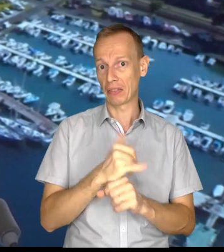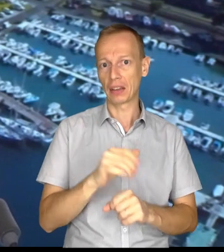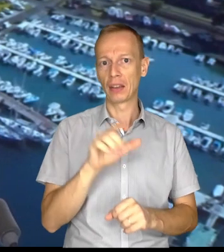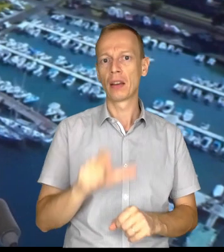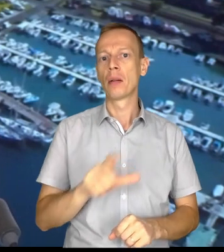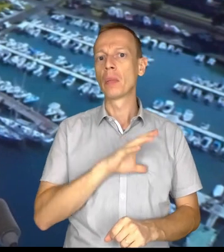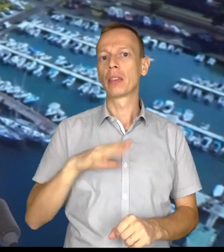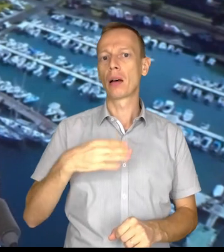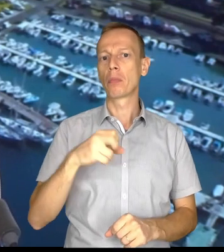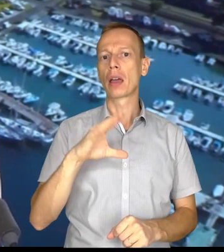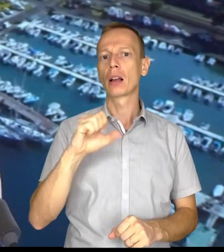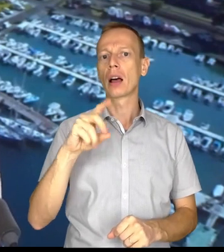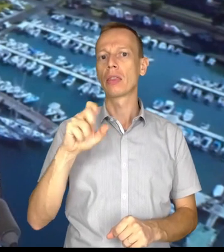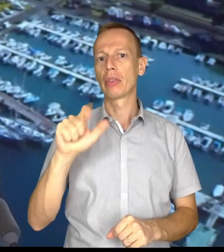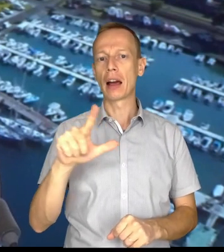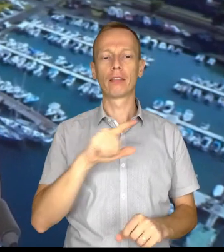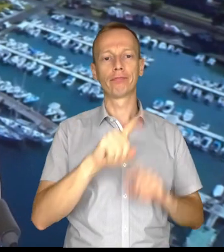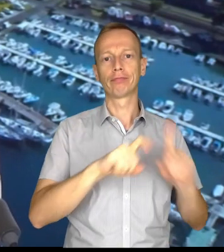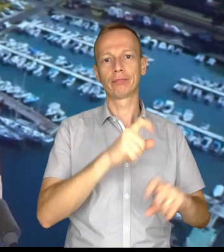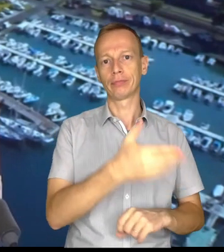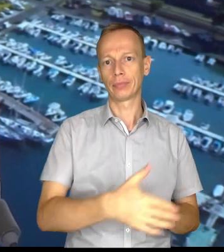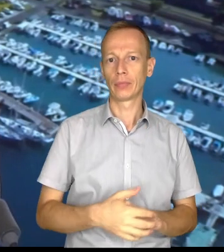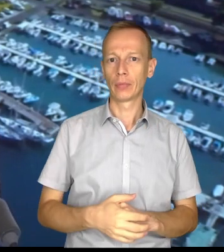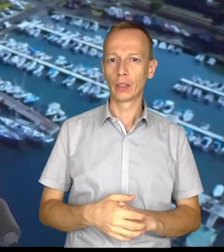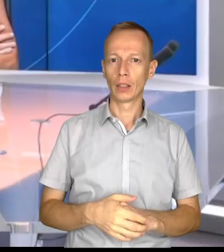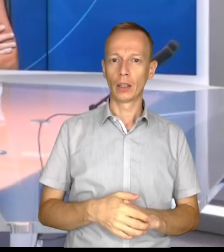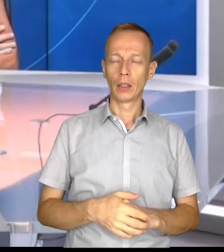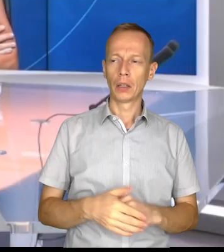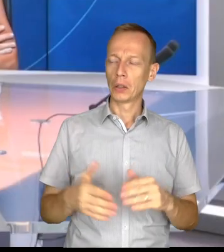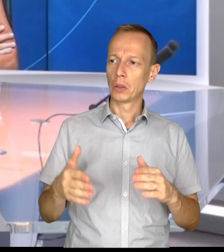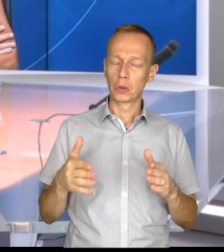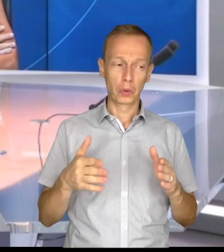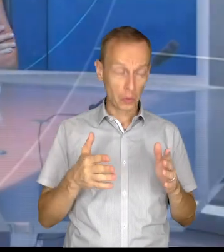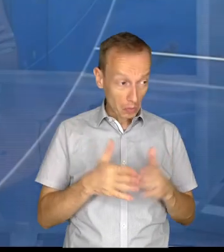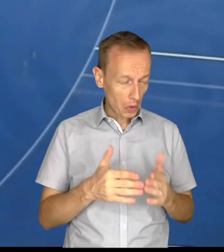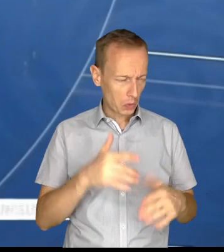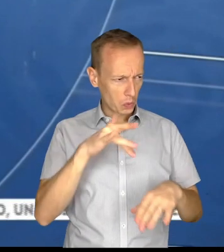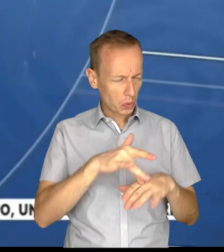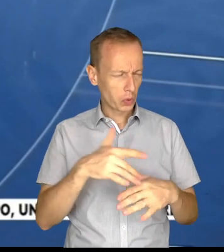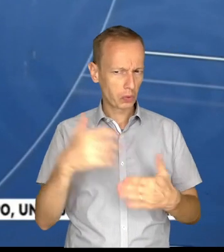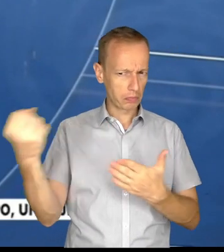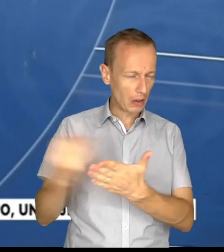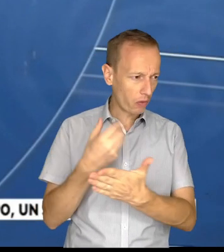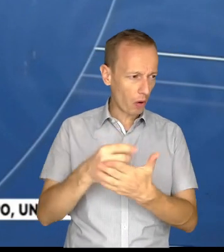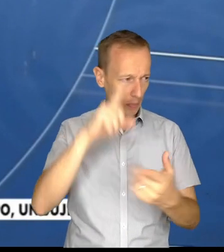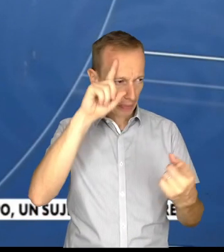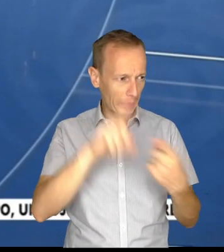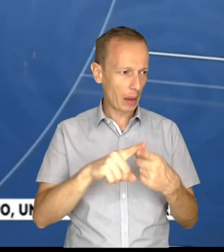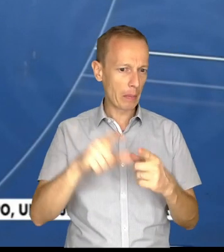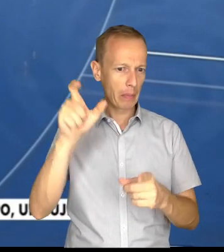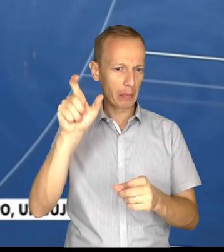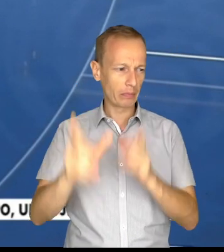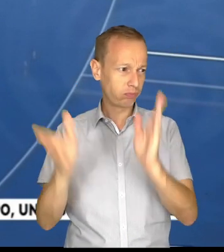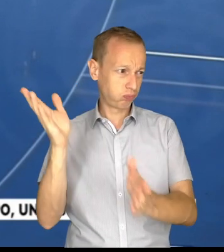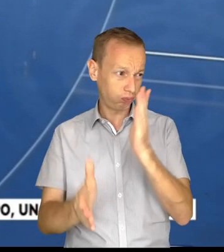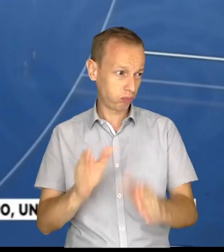Véronique Mercadal, elle répond à Ibrahim Ahmed Aziz. Il vous arrive des fois d'avoir des signalements de mauvais traitements infligés à